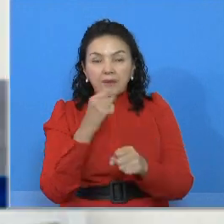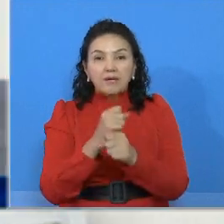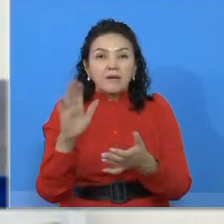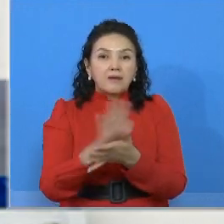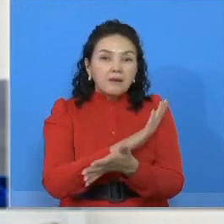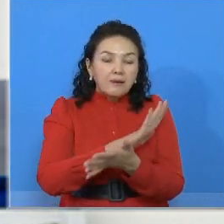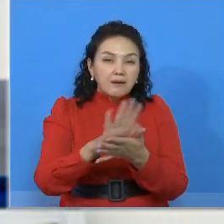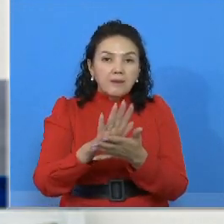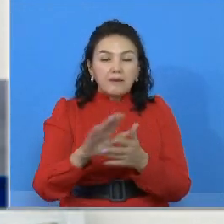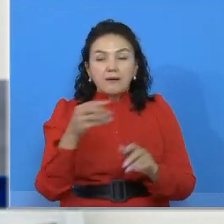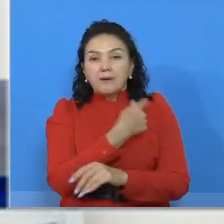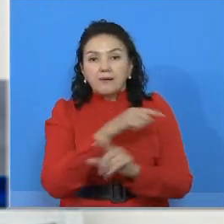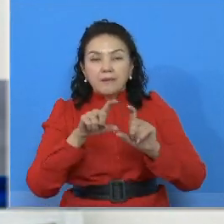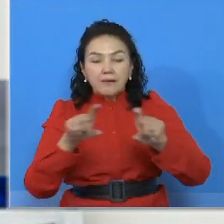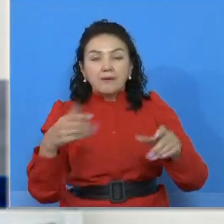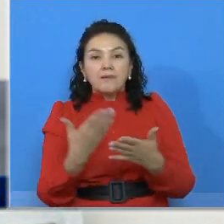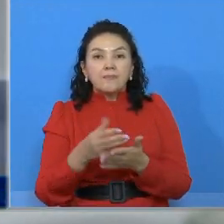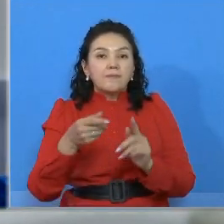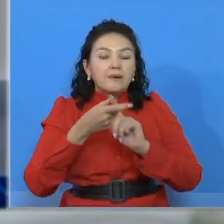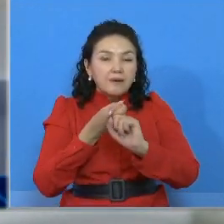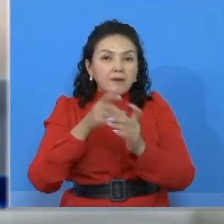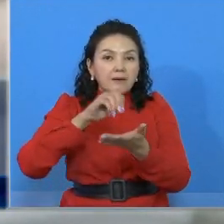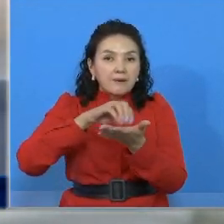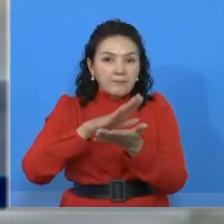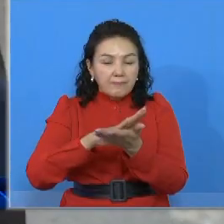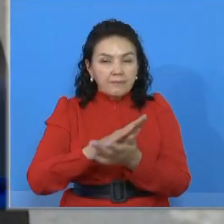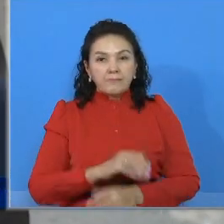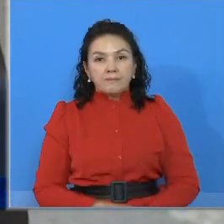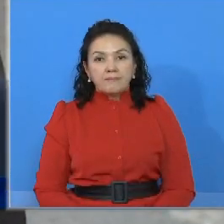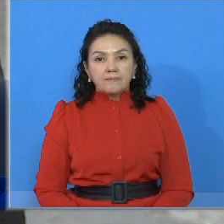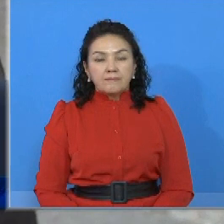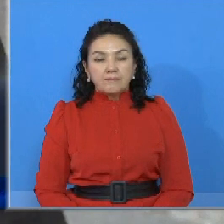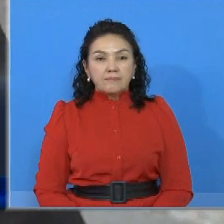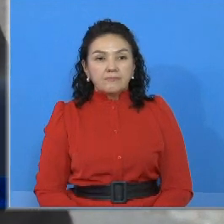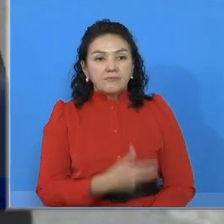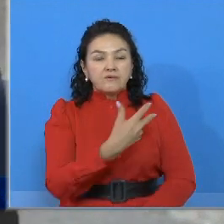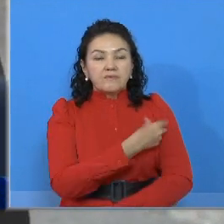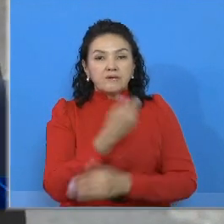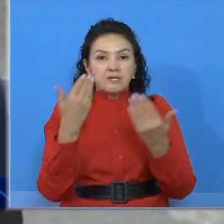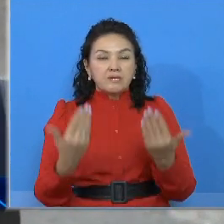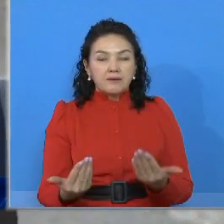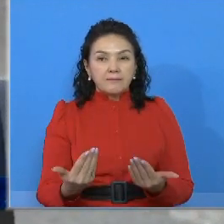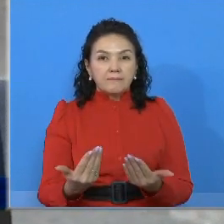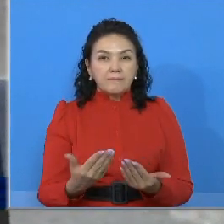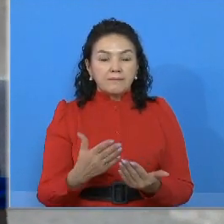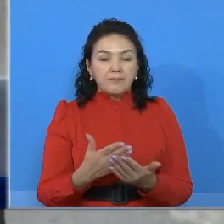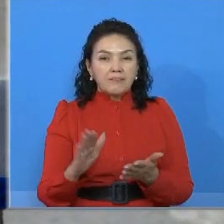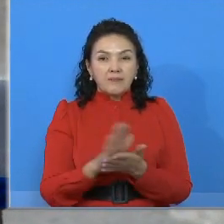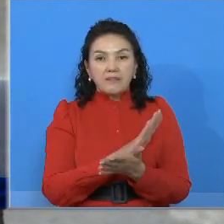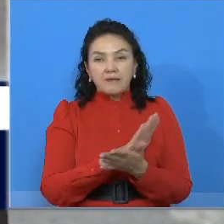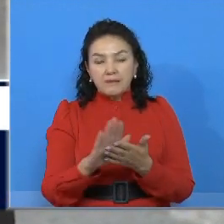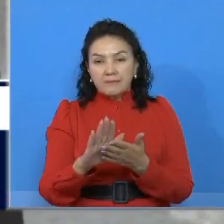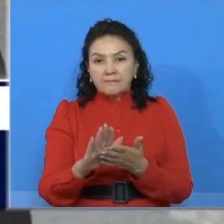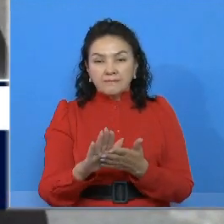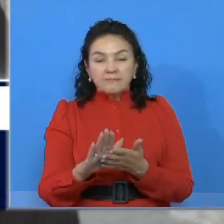бесплатно в поликлинике за которое он числится а цена сейчас на данный момент ставится бесплатно